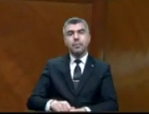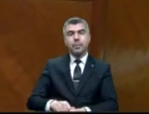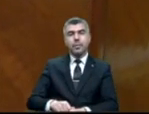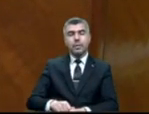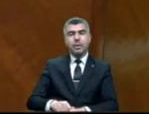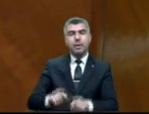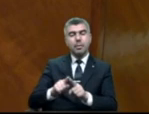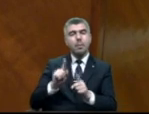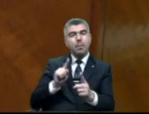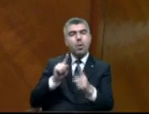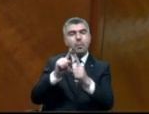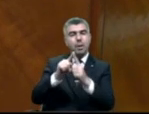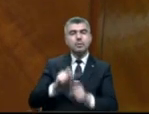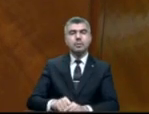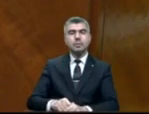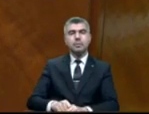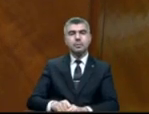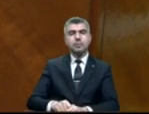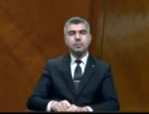يعني المباشر.